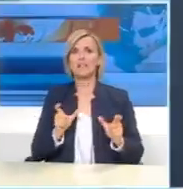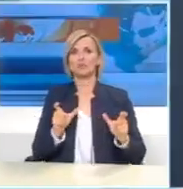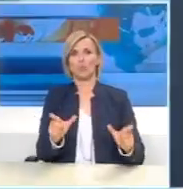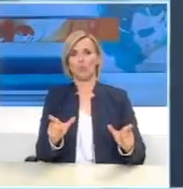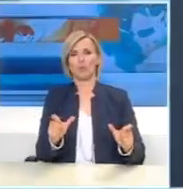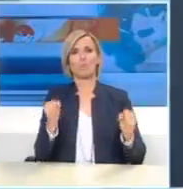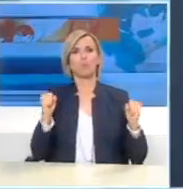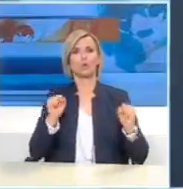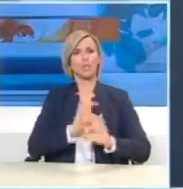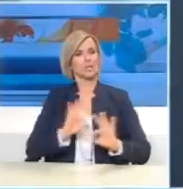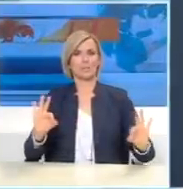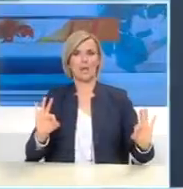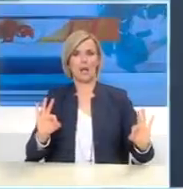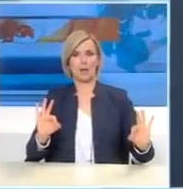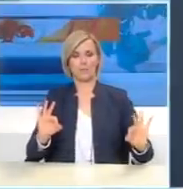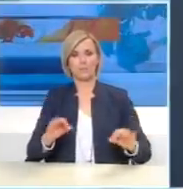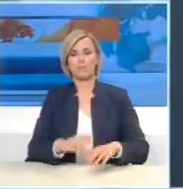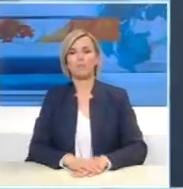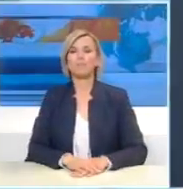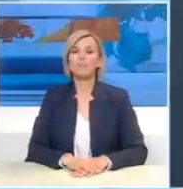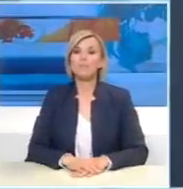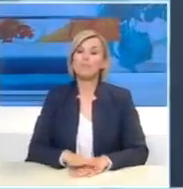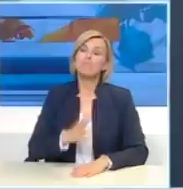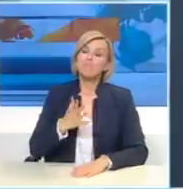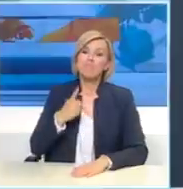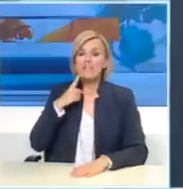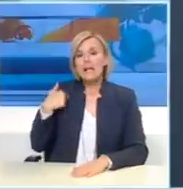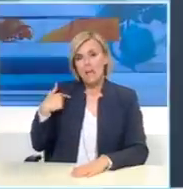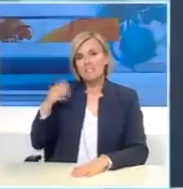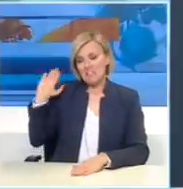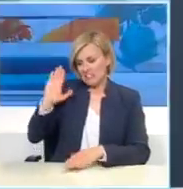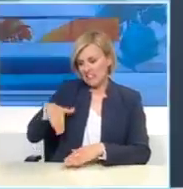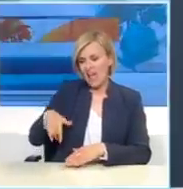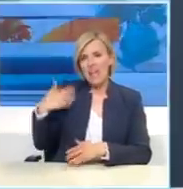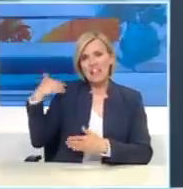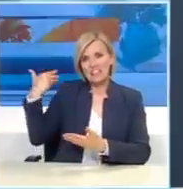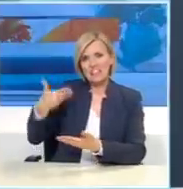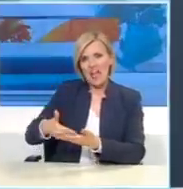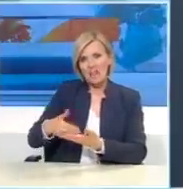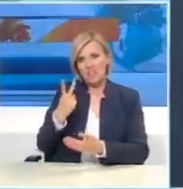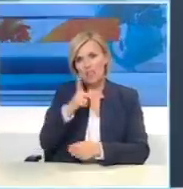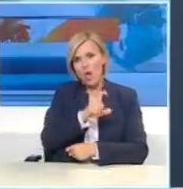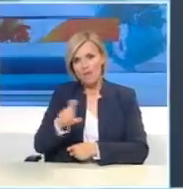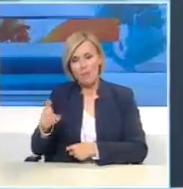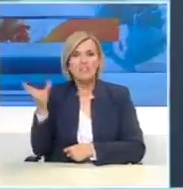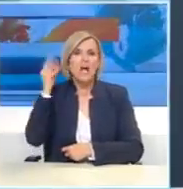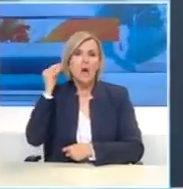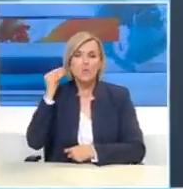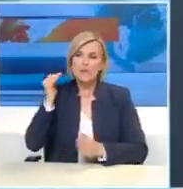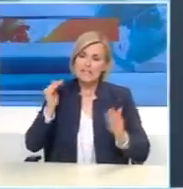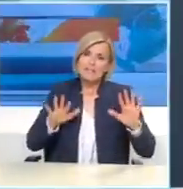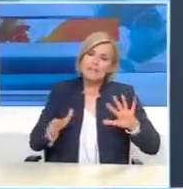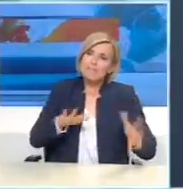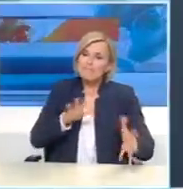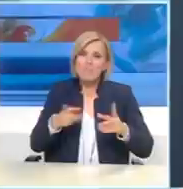τελευταίες εβδομάδες ακούγονται δύο διφορούμενες απόψεις. Μία από τον WHO, τον Παγκόσμιο Οργανισμό Υγείας, η οποία λέει ότι δεν μπορούμε να είμαστε σίγουροι ότι τα αντισώματα που